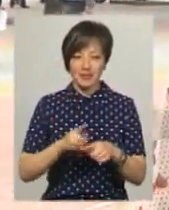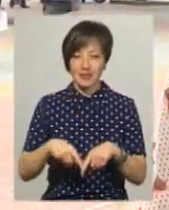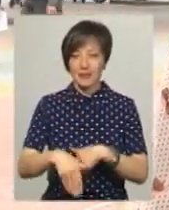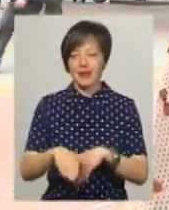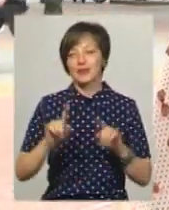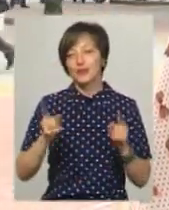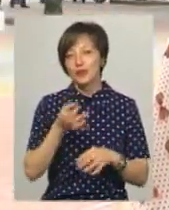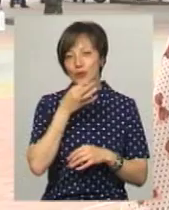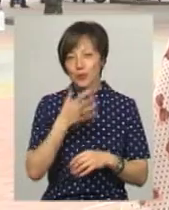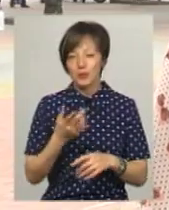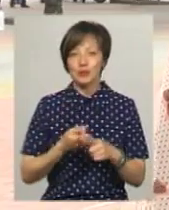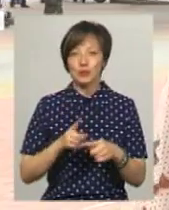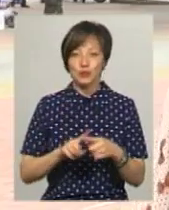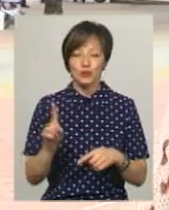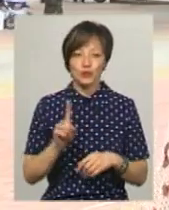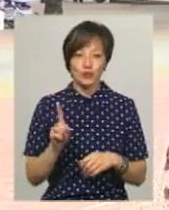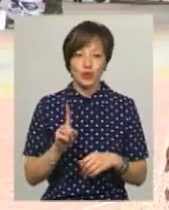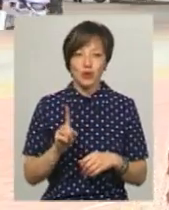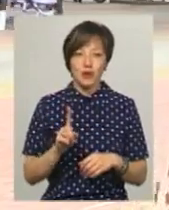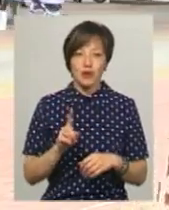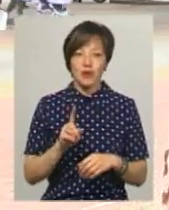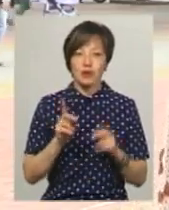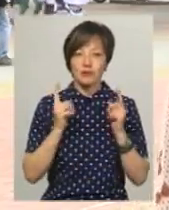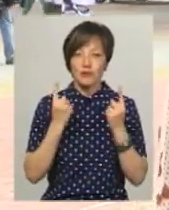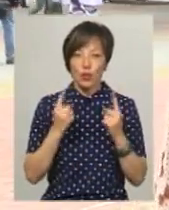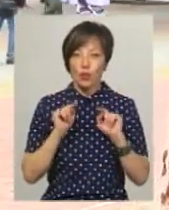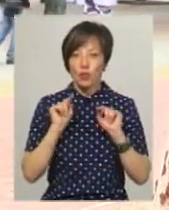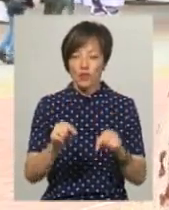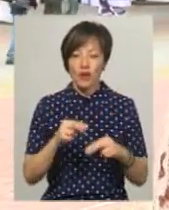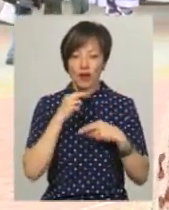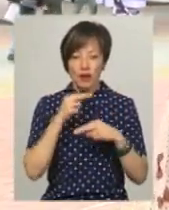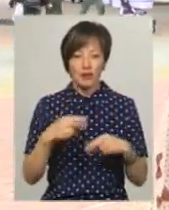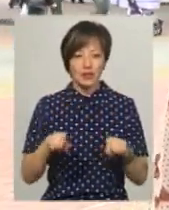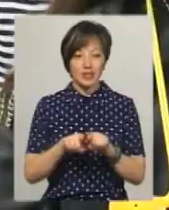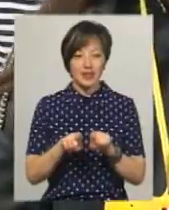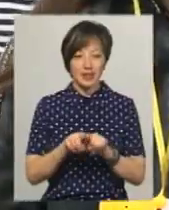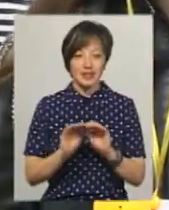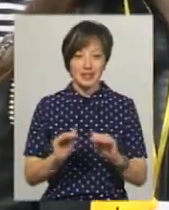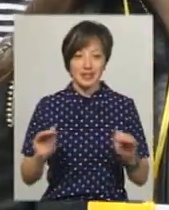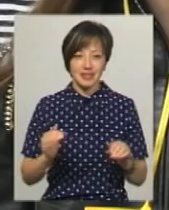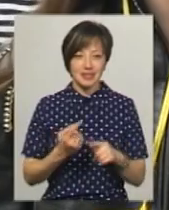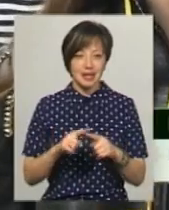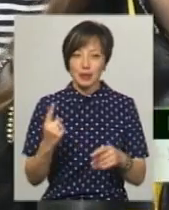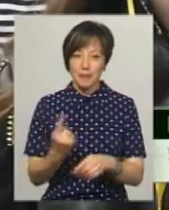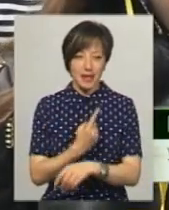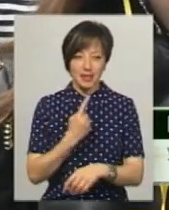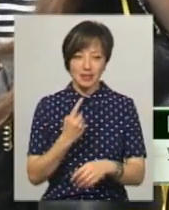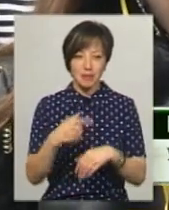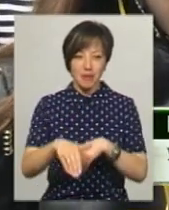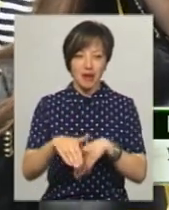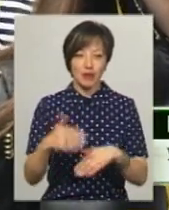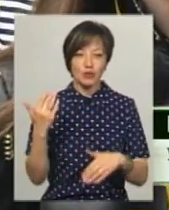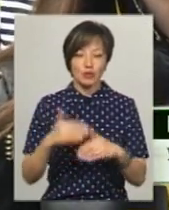Ось нам дуже подобається, тому що дуже велика увага, надзвичайно велика до таких малюків. Це вже не перший парад, ми тут